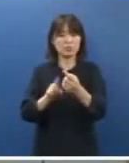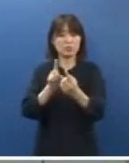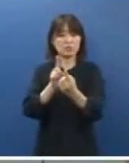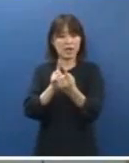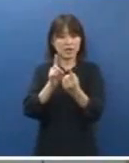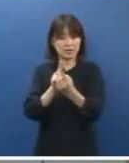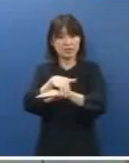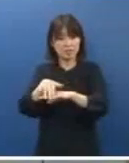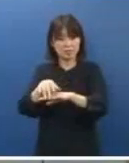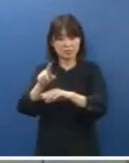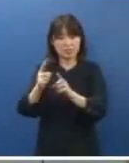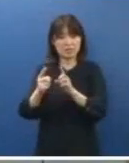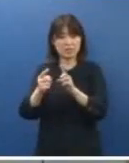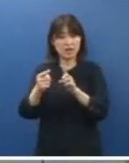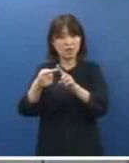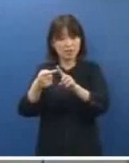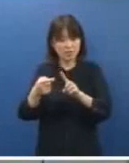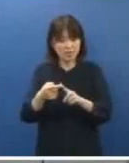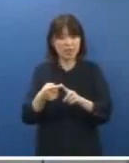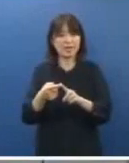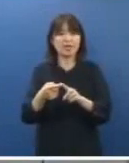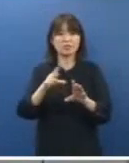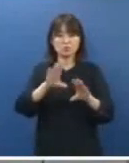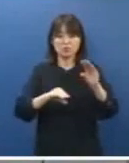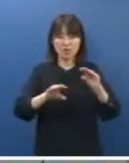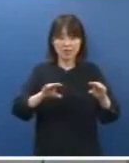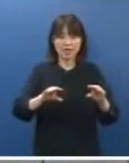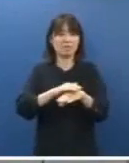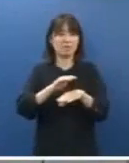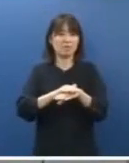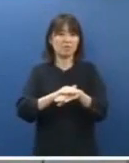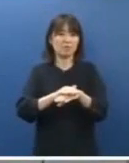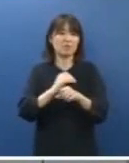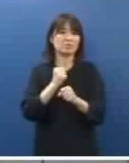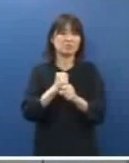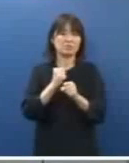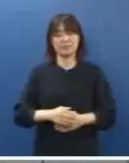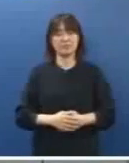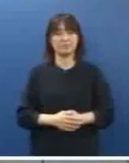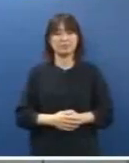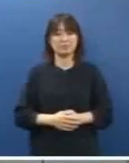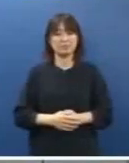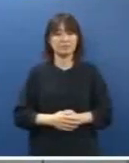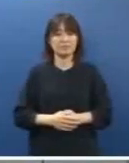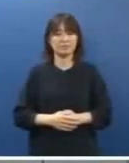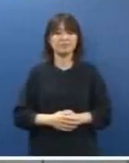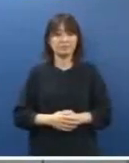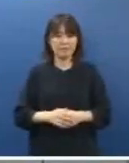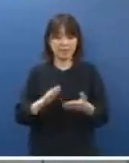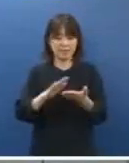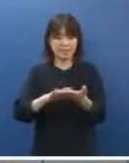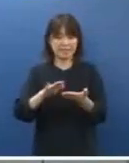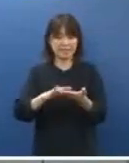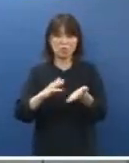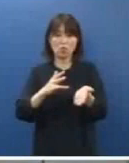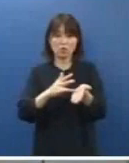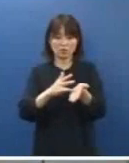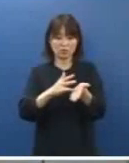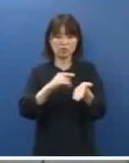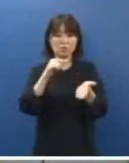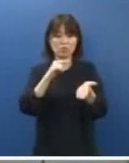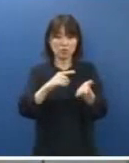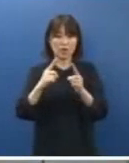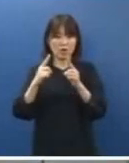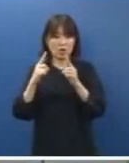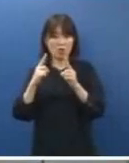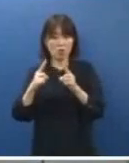とかに応じてですね、柔軟な枠組みというのを国でセットしてもらいたい、ということがあります。それから治療薬の公費支援、これも全